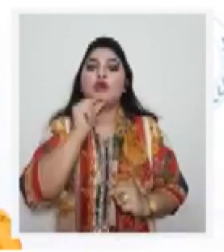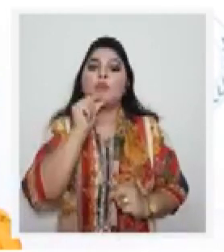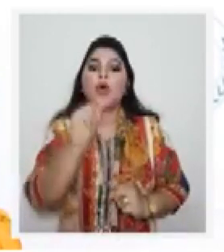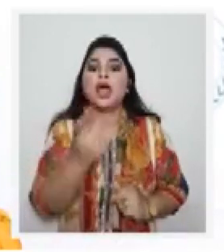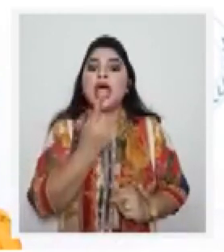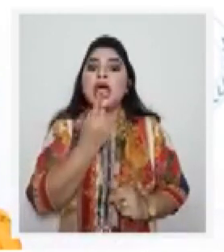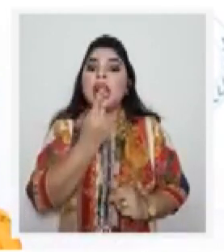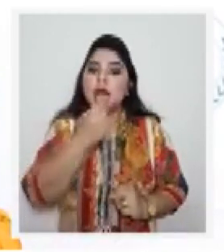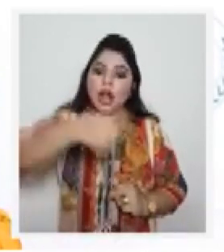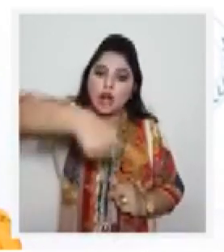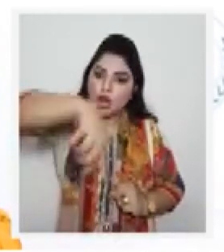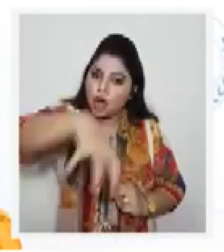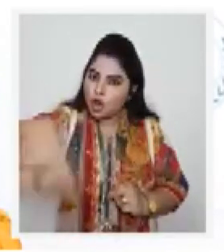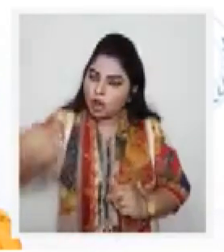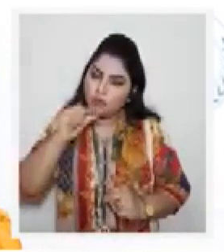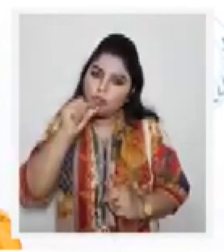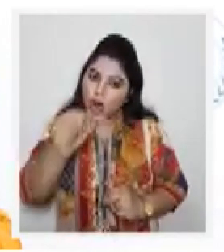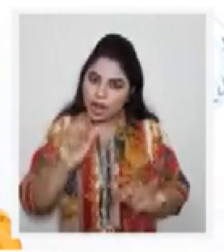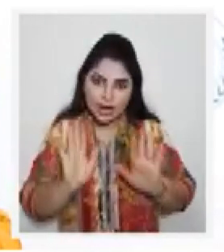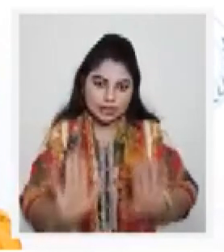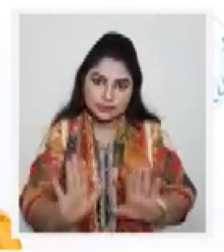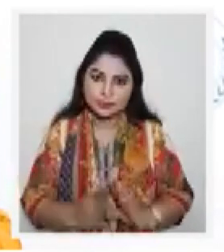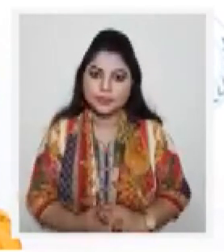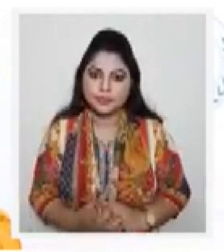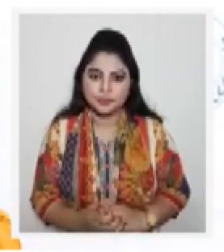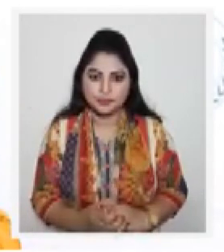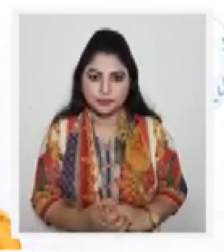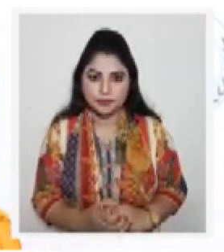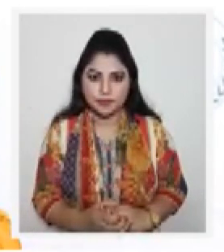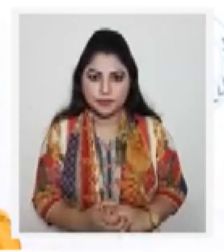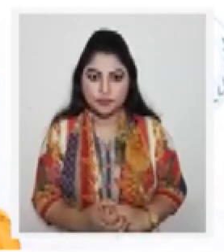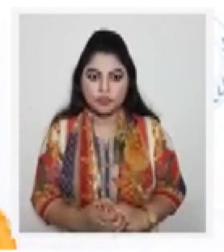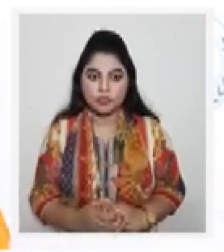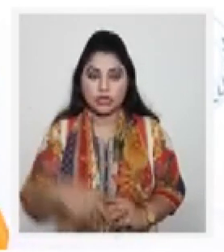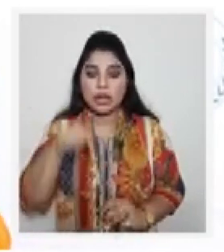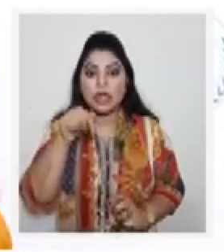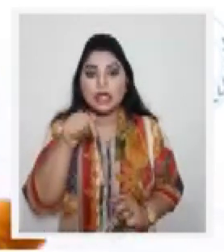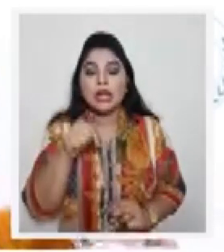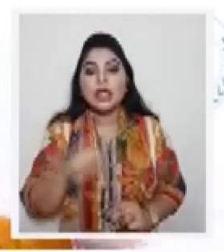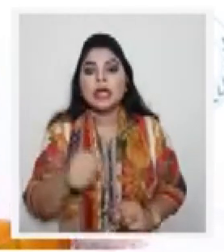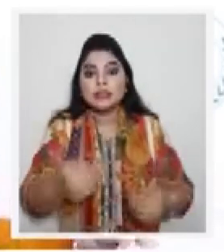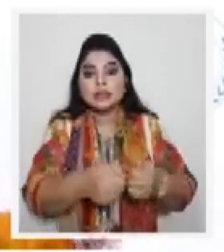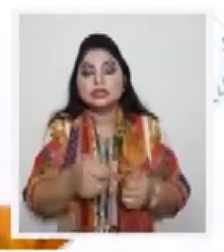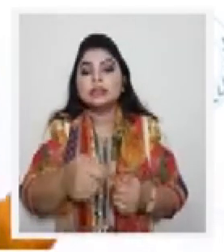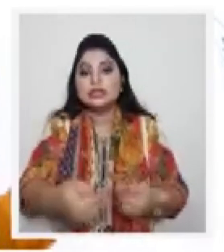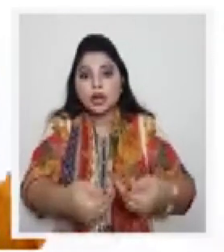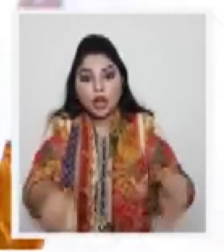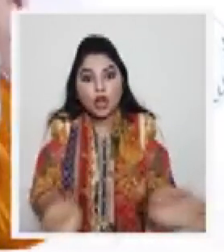যেখানে যেমন তেমনভাবেই প্রয়োজনে রেড জোন বাস্তবায়নের কাজ চলমান আছে। এখানে উল্লেখ